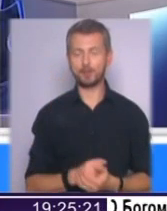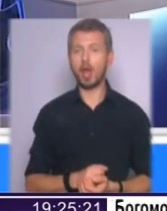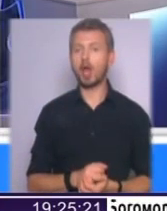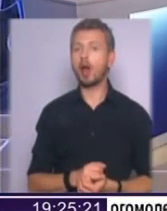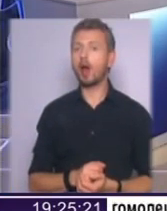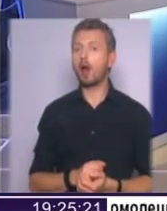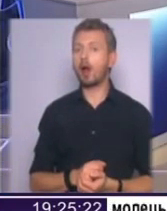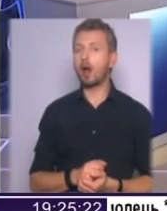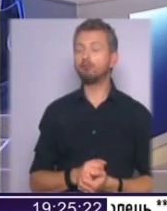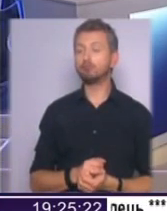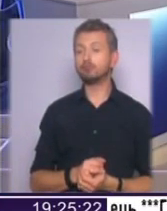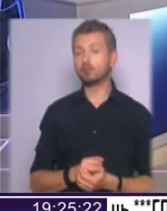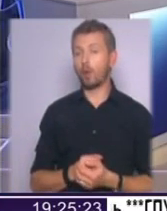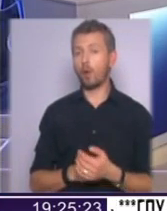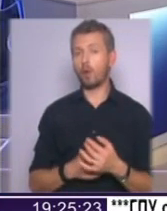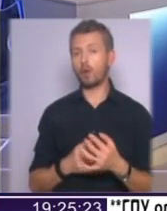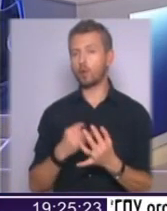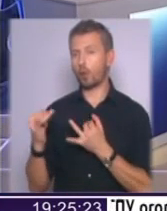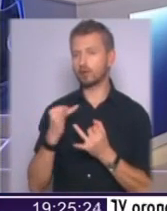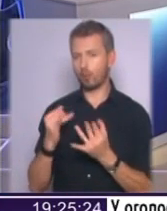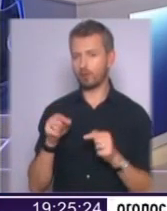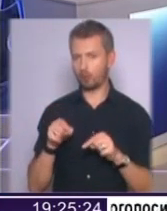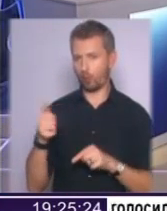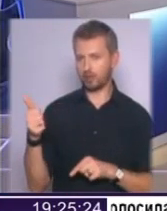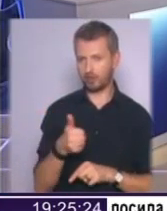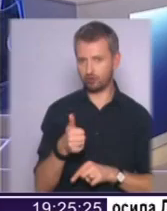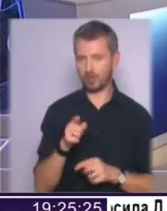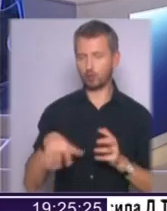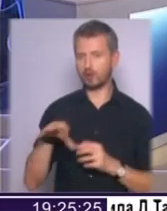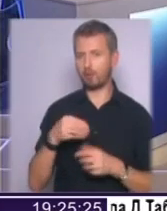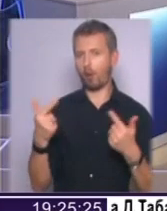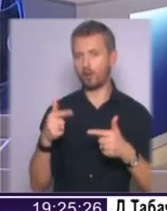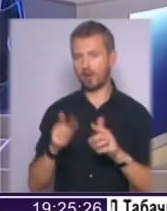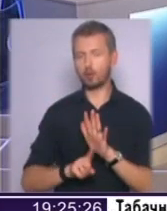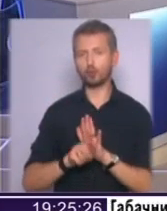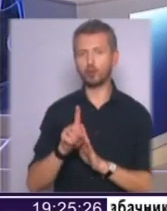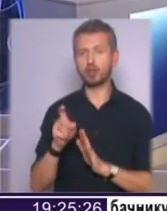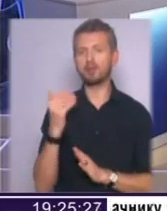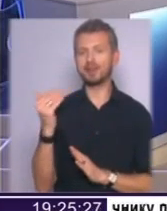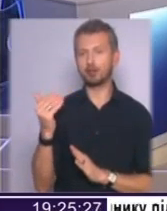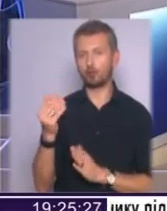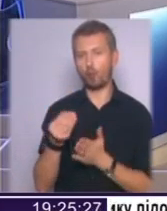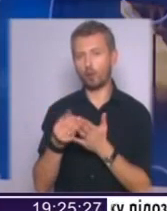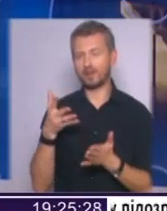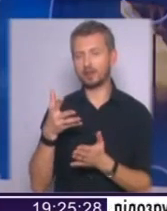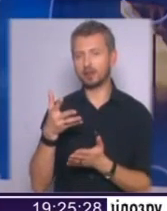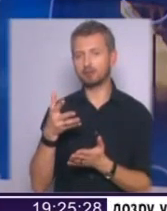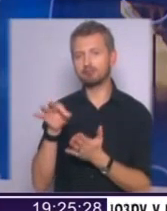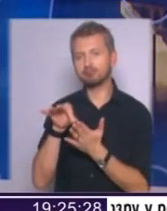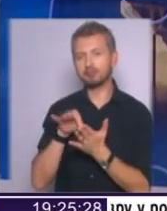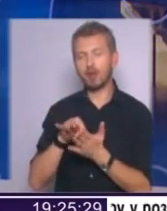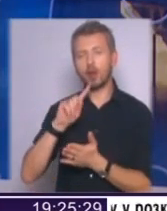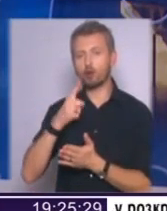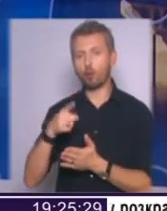власне, розмови цього тижня з усіма гостями ми розпочинаємо із їхньої оцінки року президентства